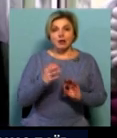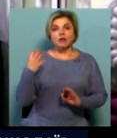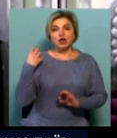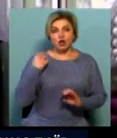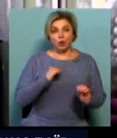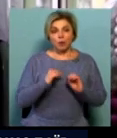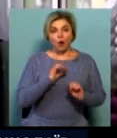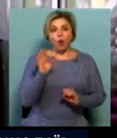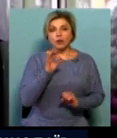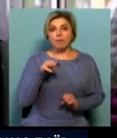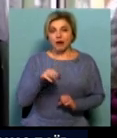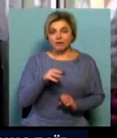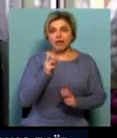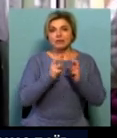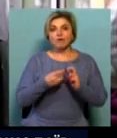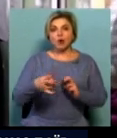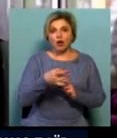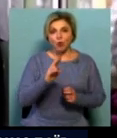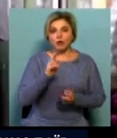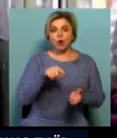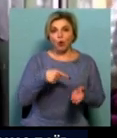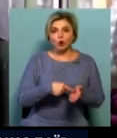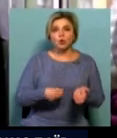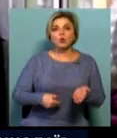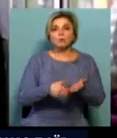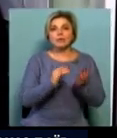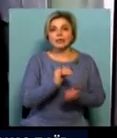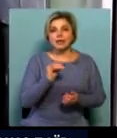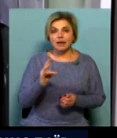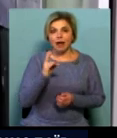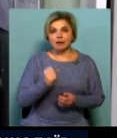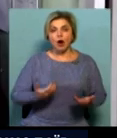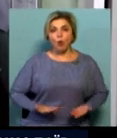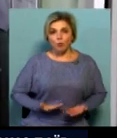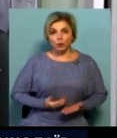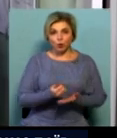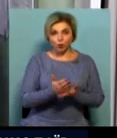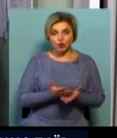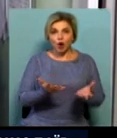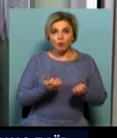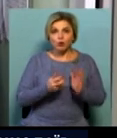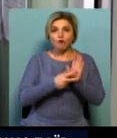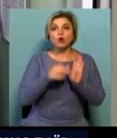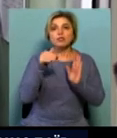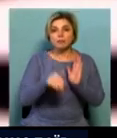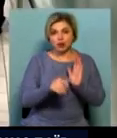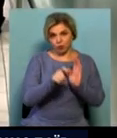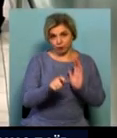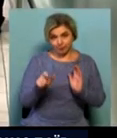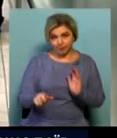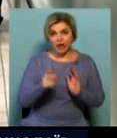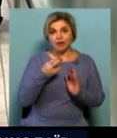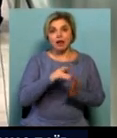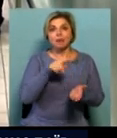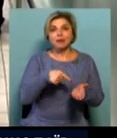Олена Матвієнко, в Заводському районі Миколаєва субсидії на оплату житлово-комунальних послуг отримують 8 тисяч домогосподарств. Для